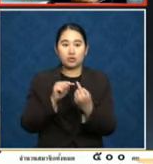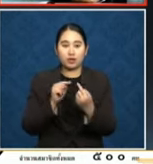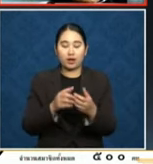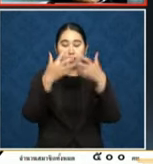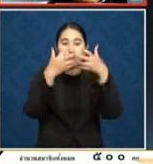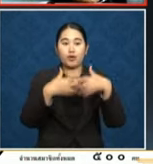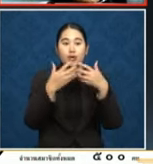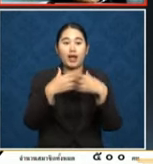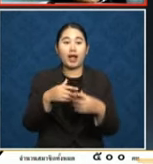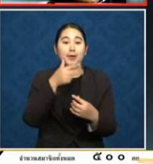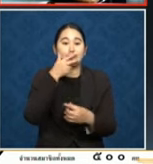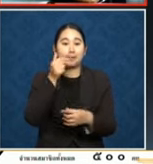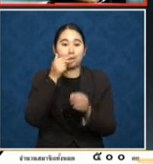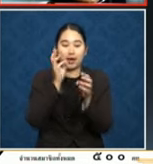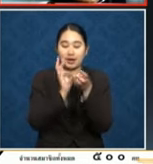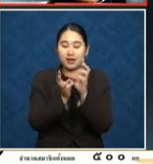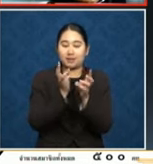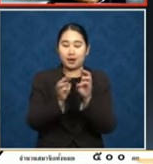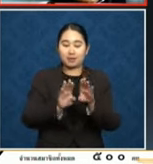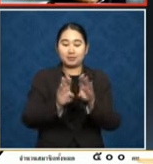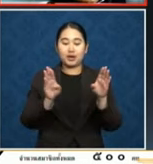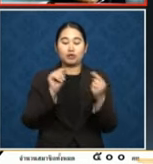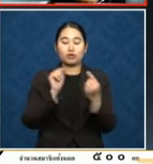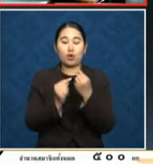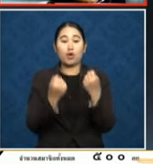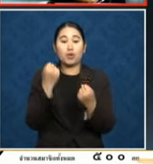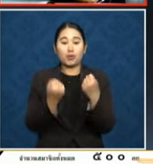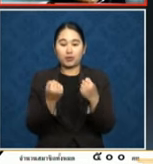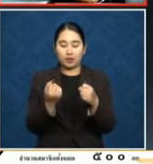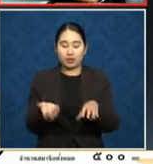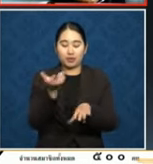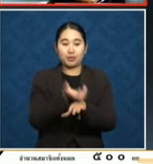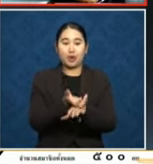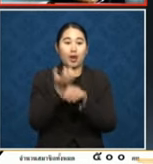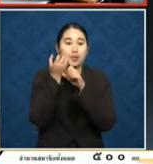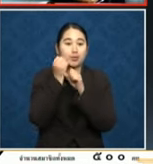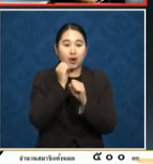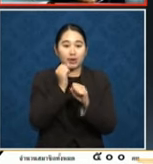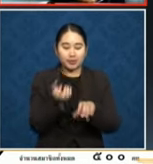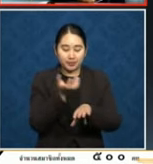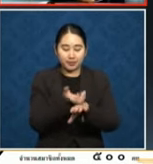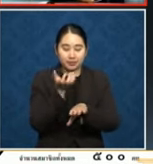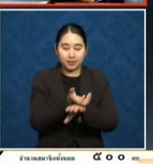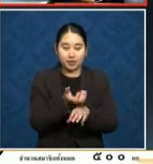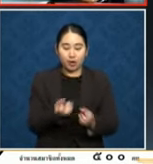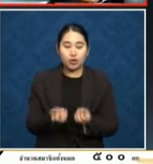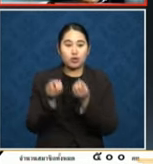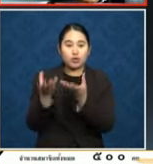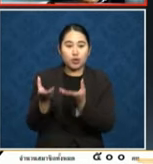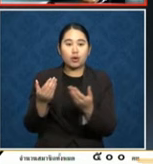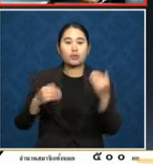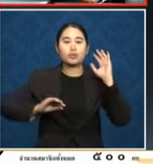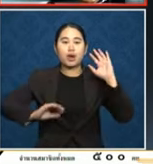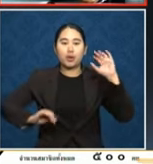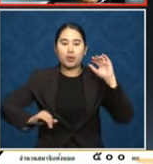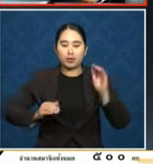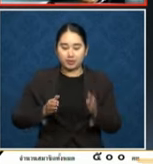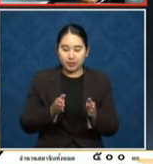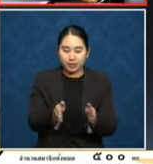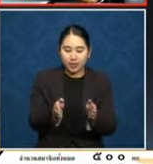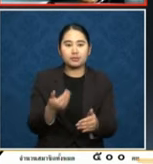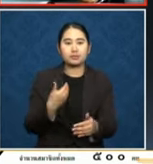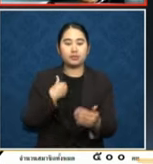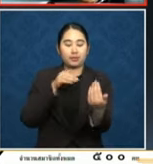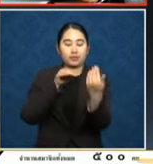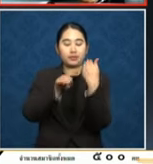ปิดรับอ้อยนะครับจะมีรถบรรทุกอ้อยใช้เส้นทางนี้เพื่อเข้าโรงงานน้ำตาลลพบุรียิ่งทำให้การใช้